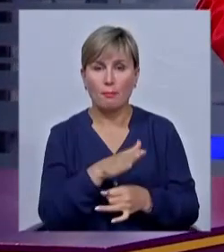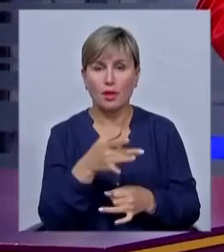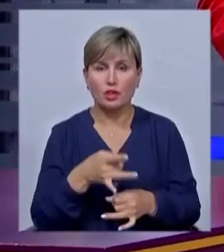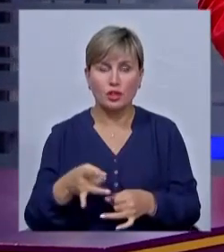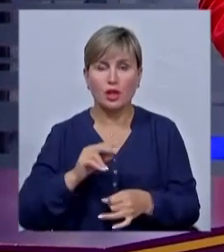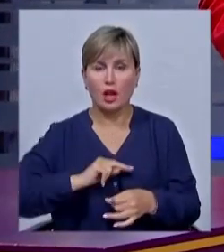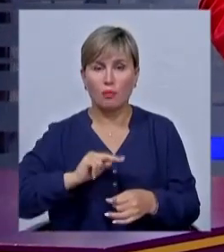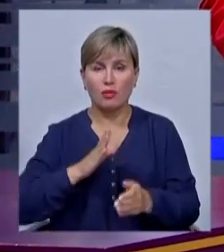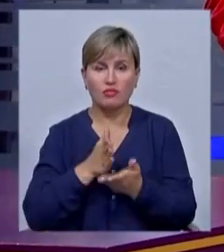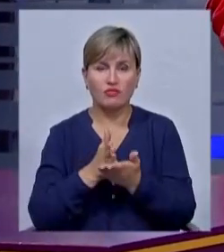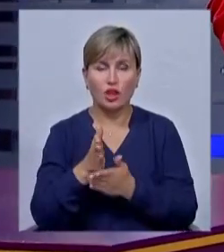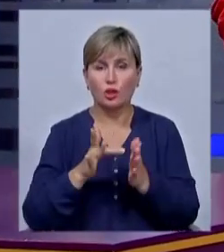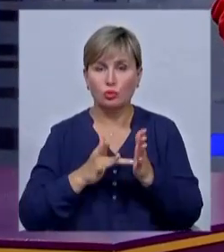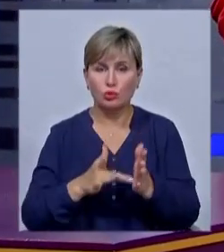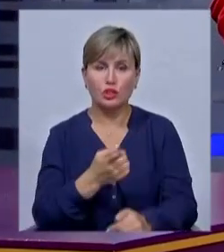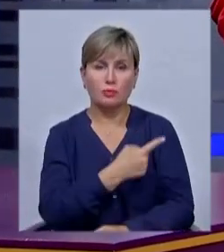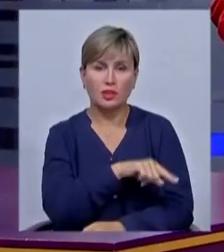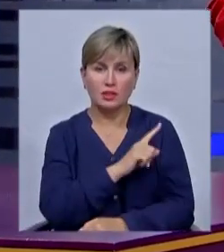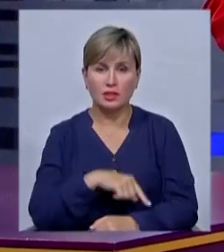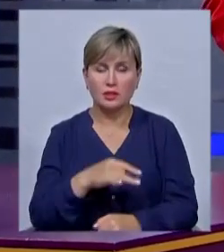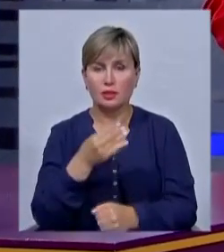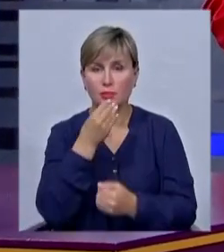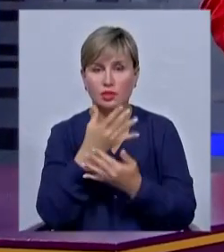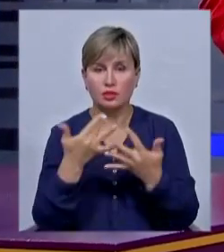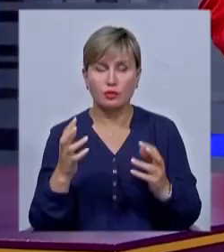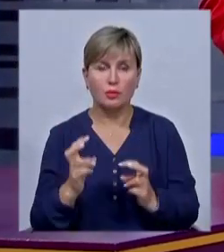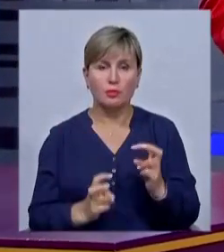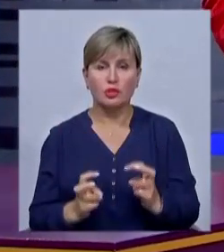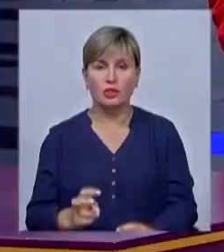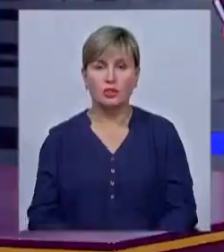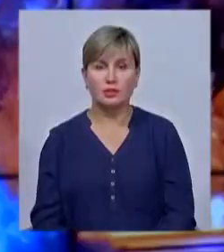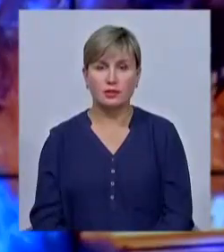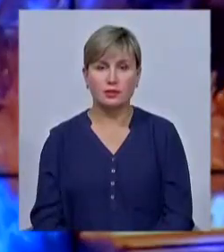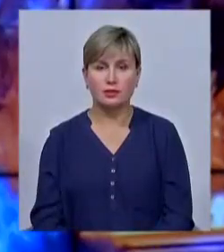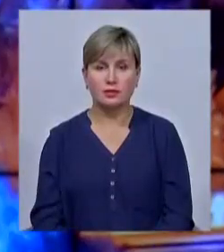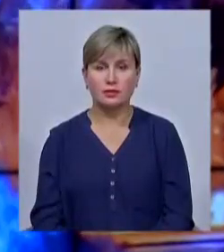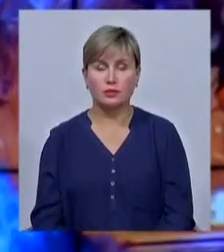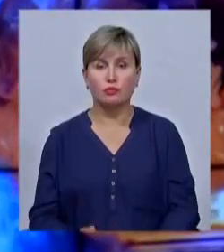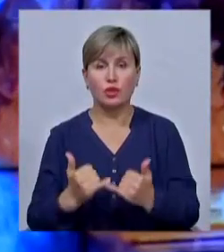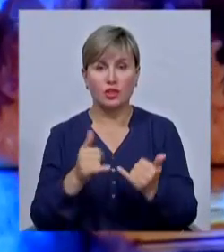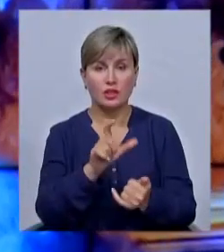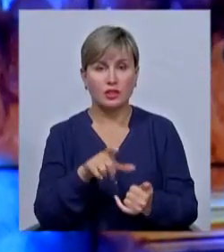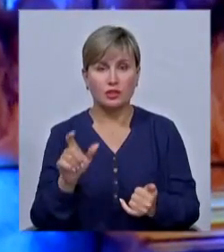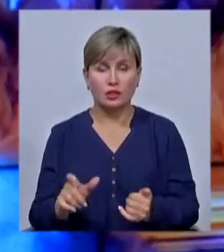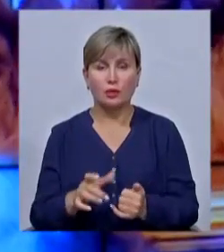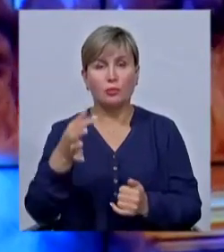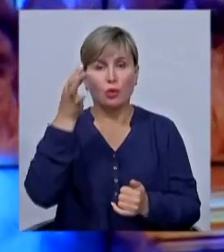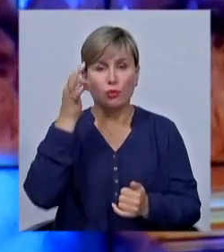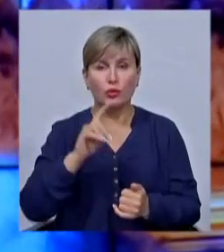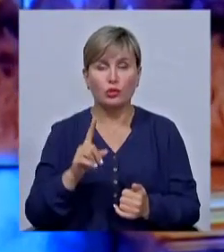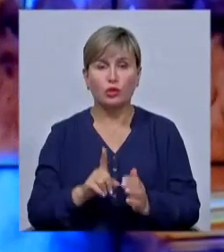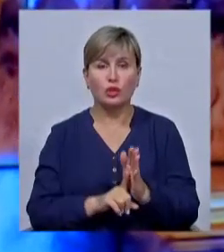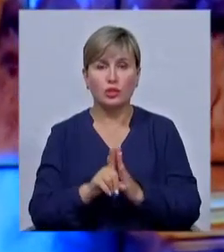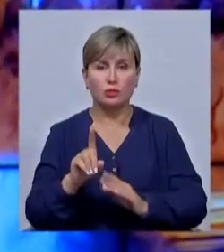сотрудничестве в сфере туризма медицины пищевой промышленности уважаемые телезрители помните что